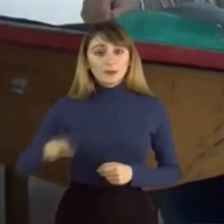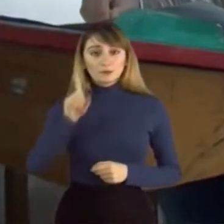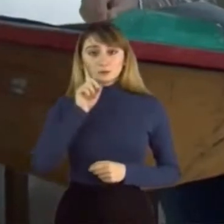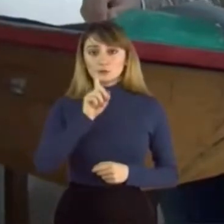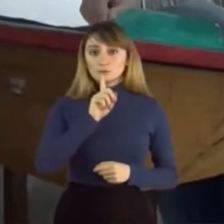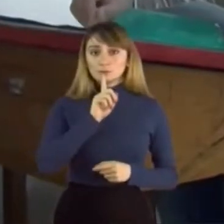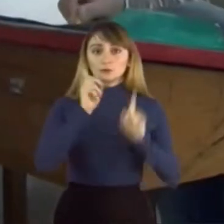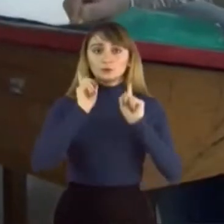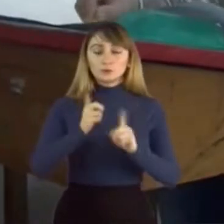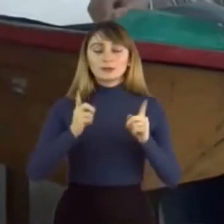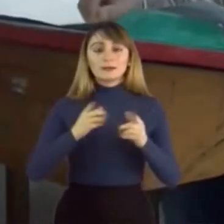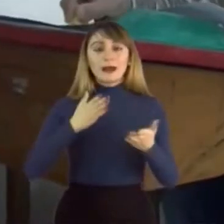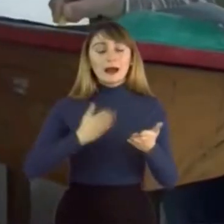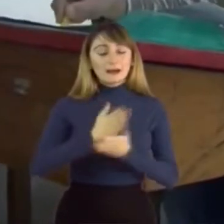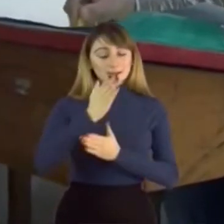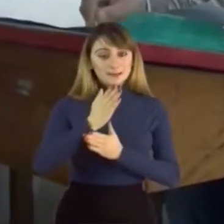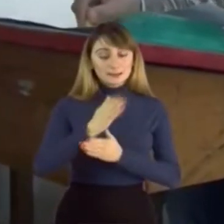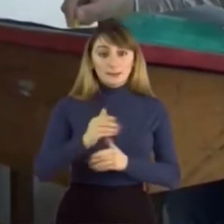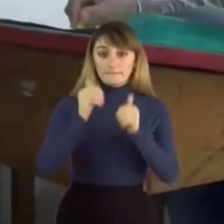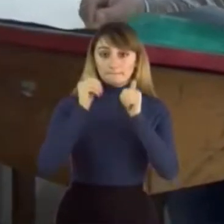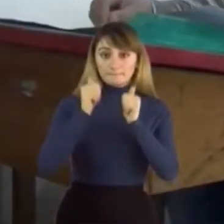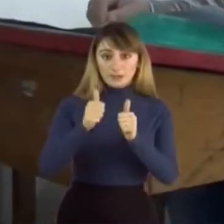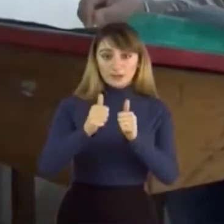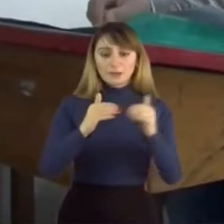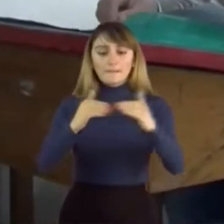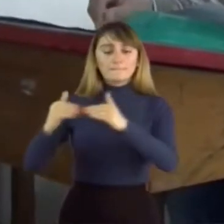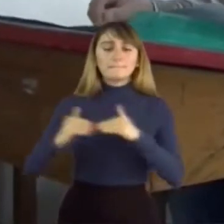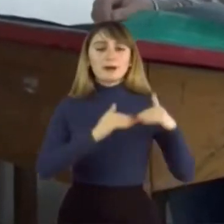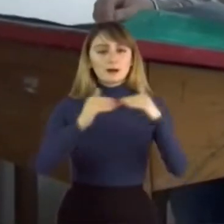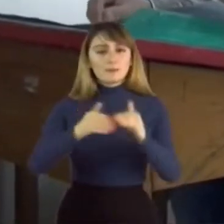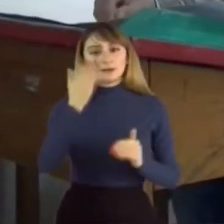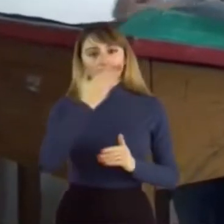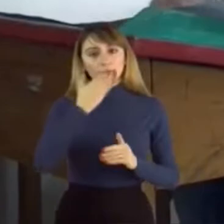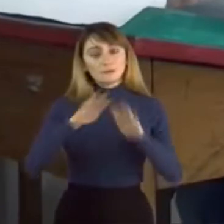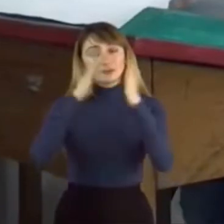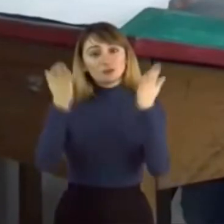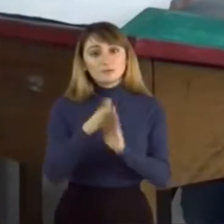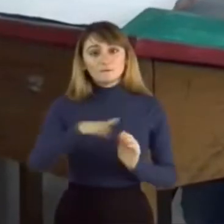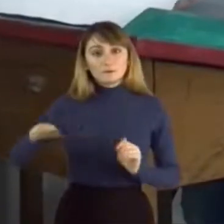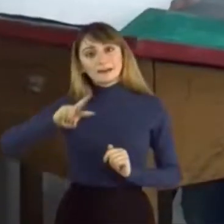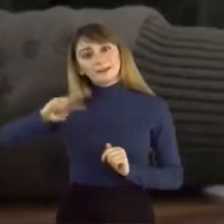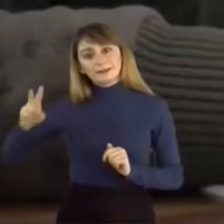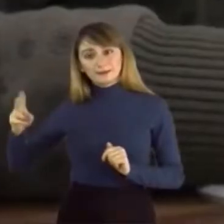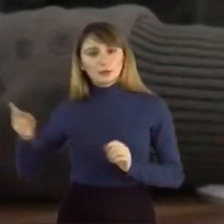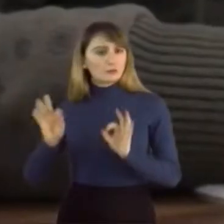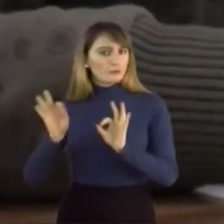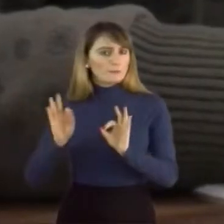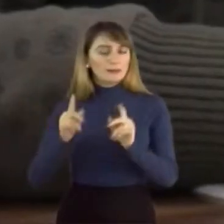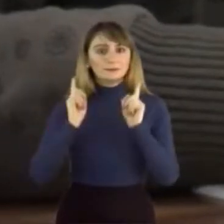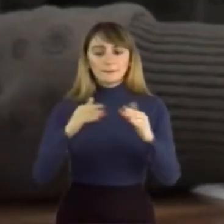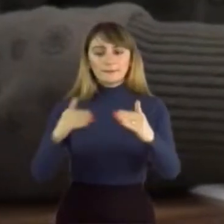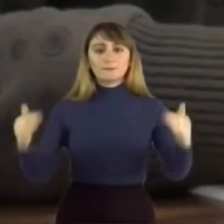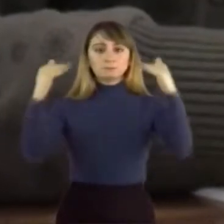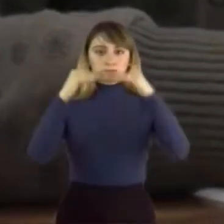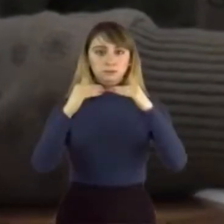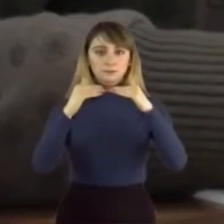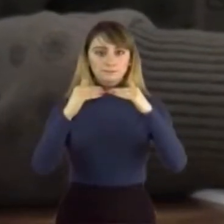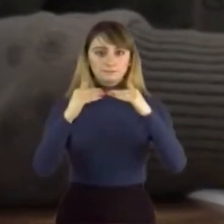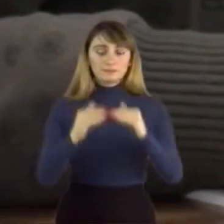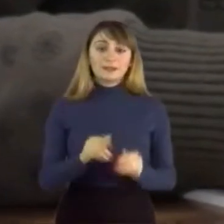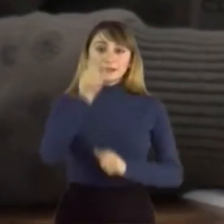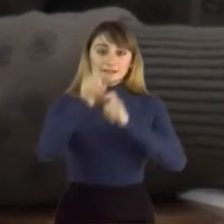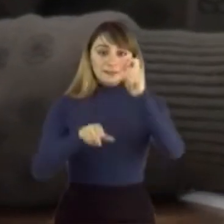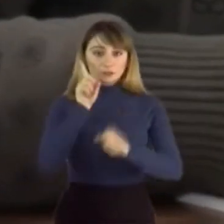nuk dëgjojnë duhet të kenë qasje cilësisht të barabartë në arsimim me të gjithë fëmijët e tjerë. Ashtu si të gjithë